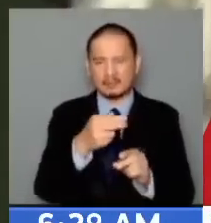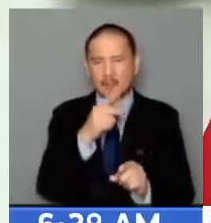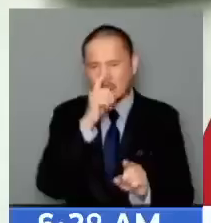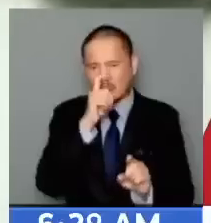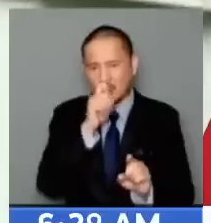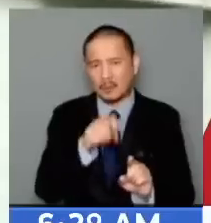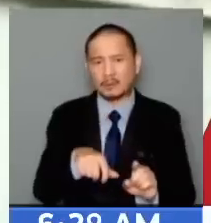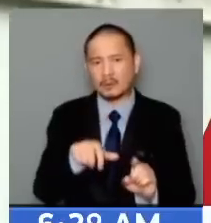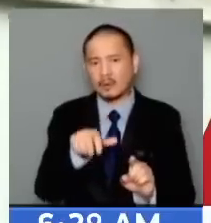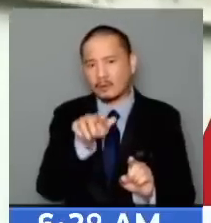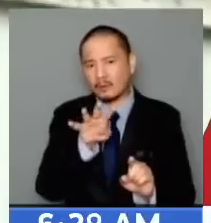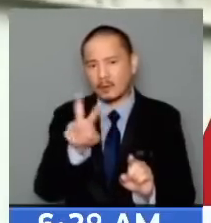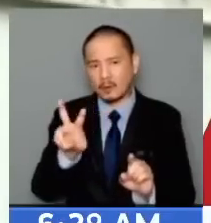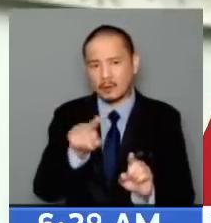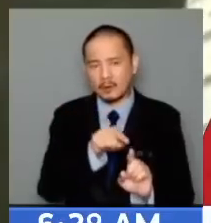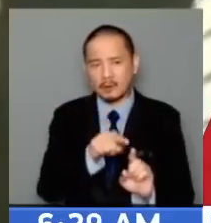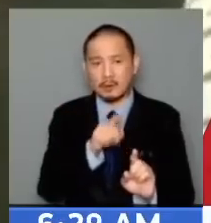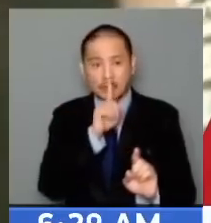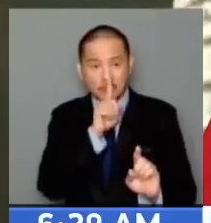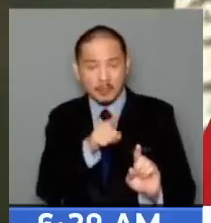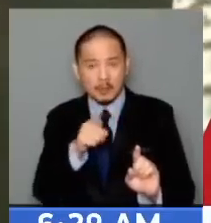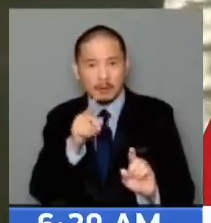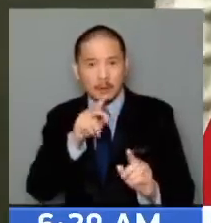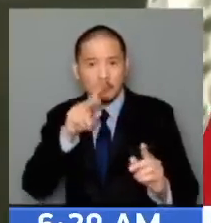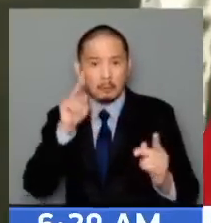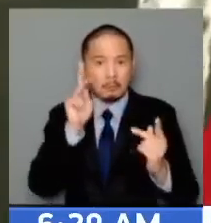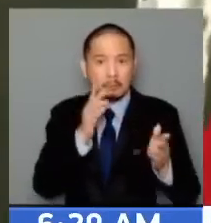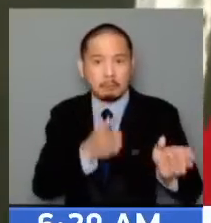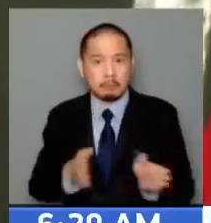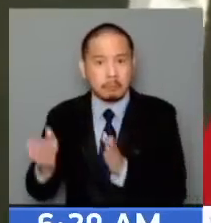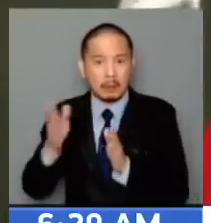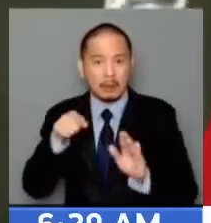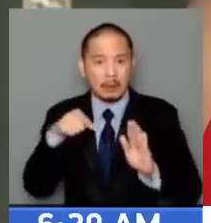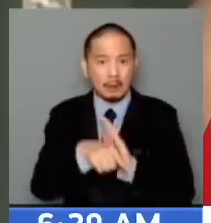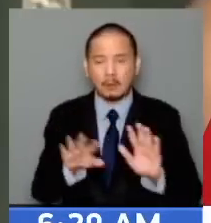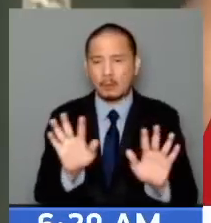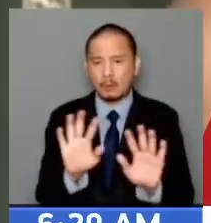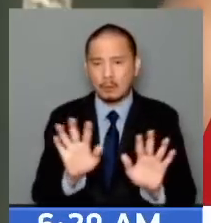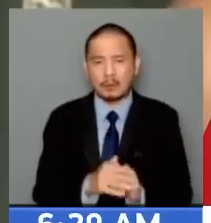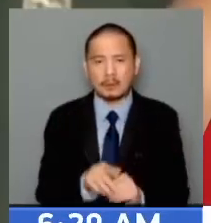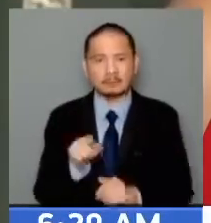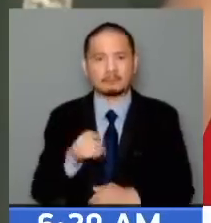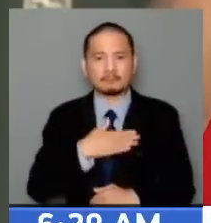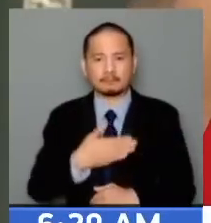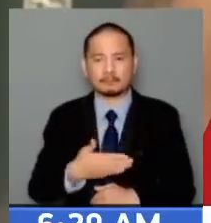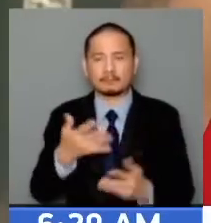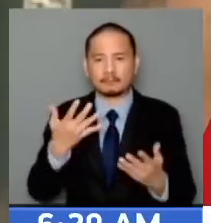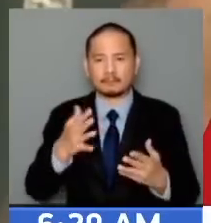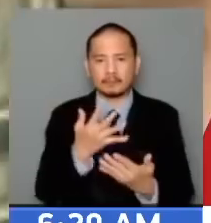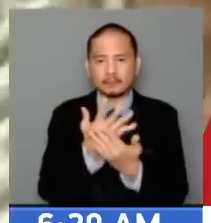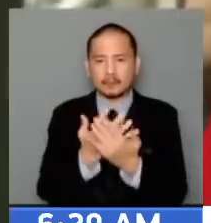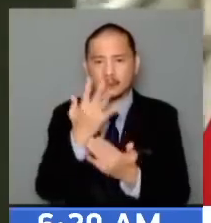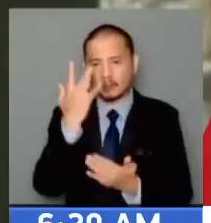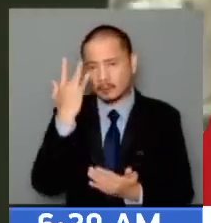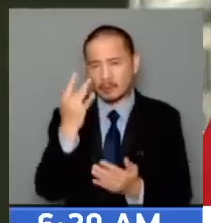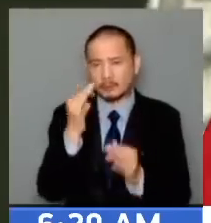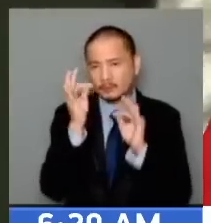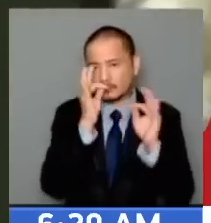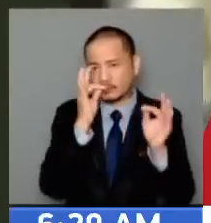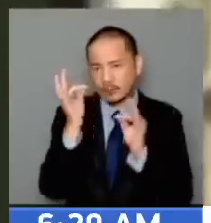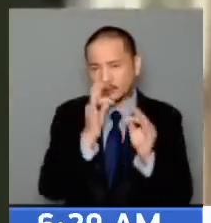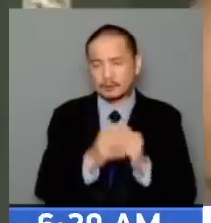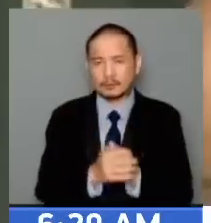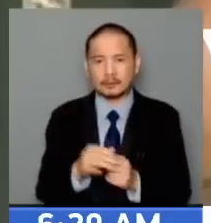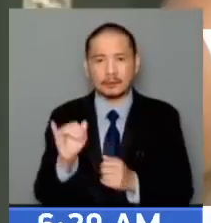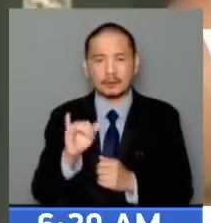hindi niya intensyon na patayin si Johanna. Inamin niya na nakulong siya dahil sa illegal na droga at nung Hunyo siya nakalabas sa